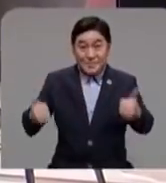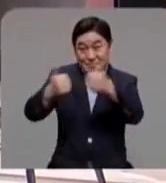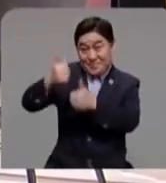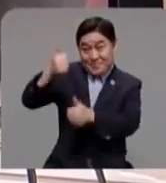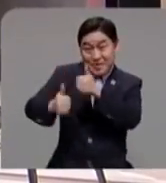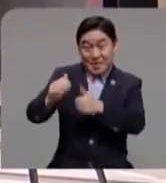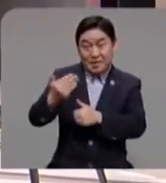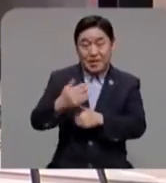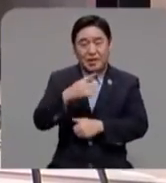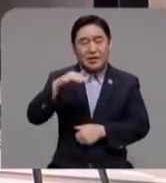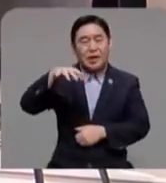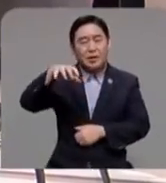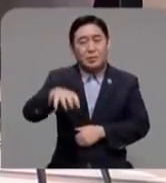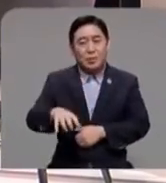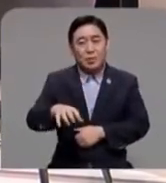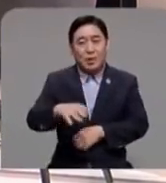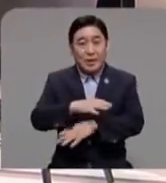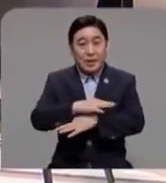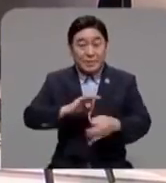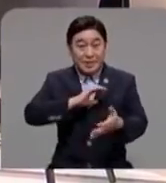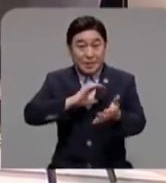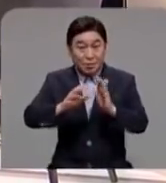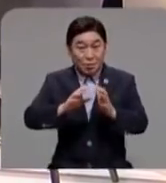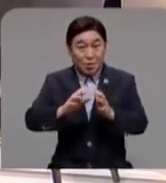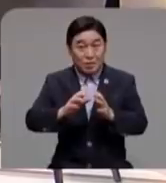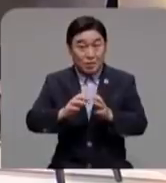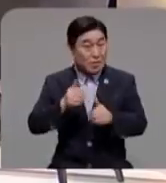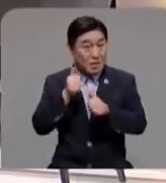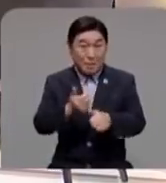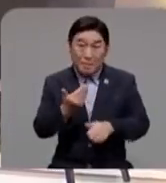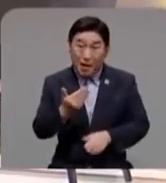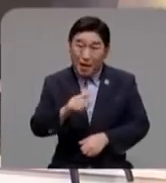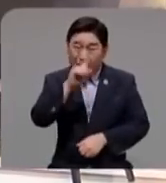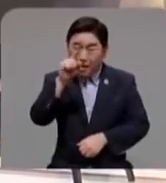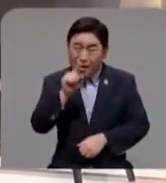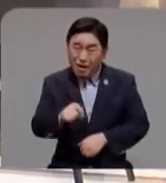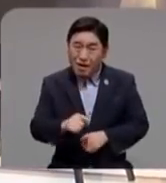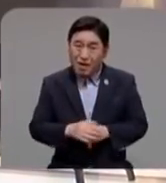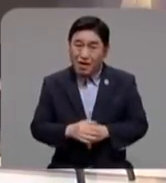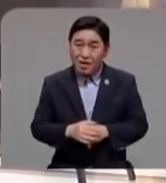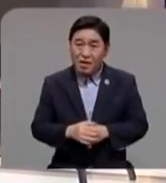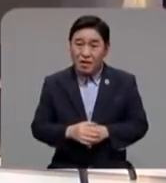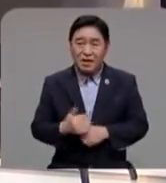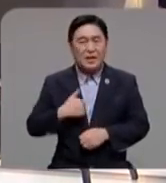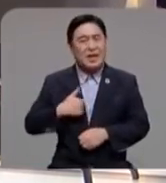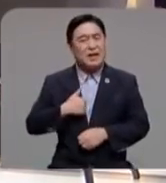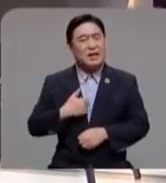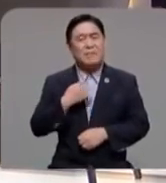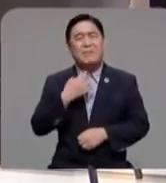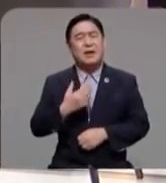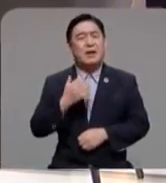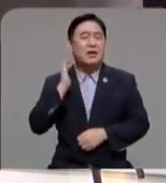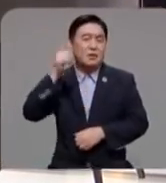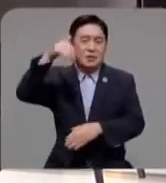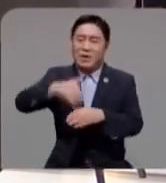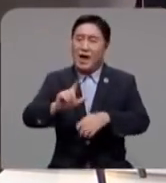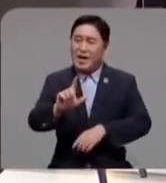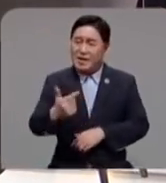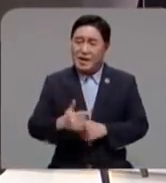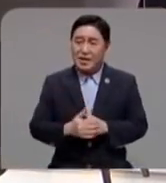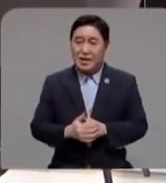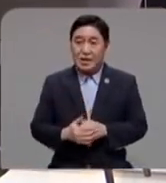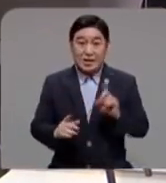됩니다. 대장동 비리 토론 가지고 이재명 이길 수 있겠습니까? 홍 후보님? 나는 그것만으로 대선 안 합니다.